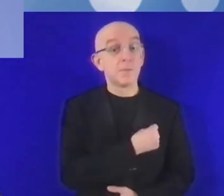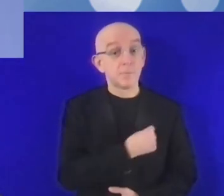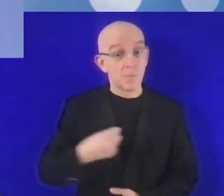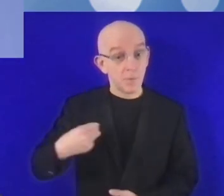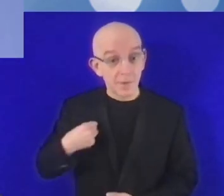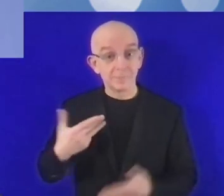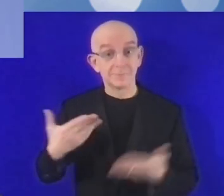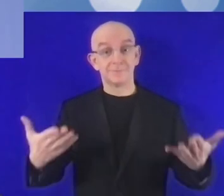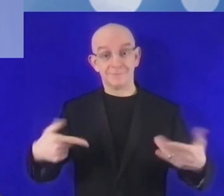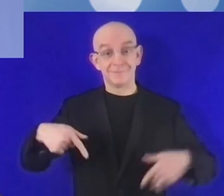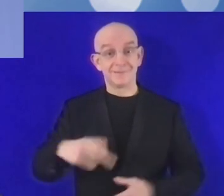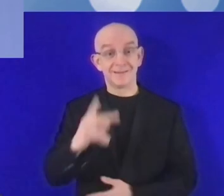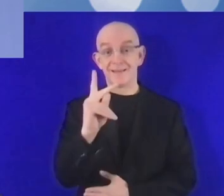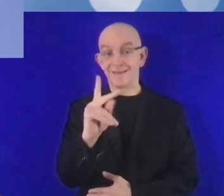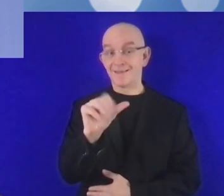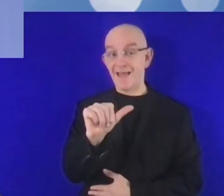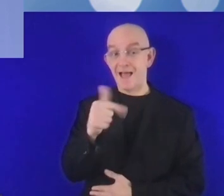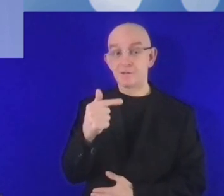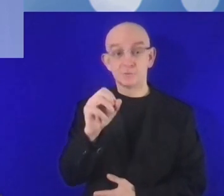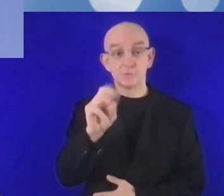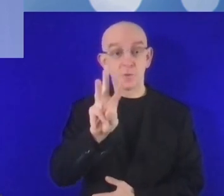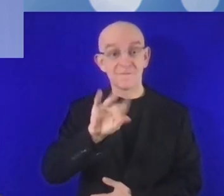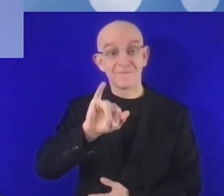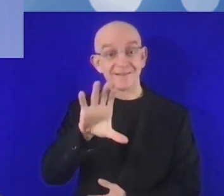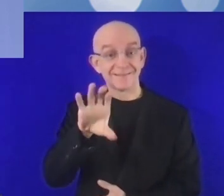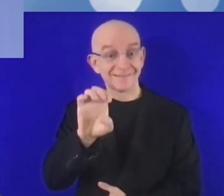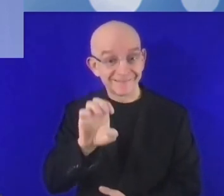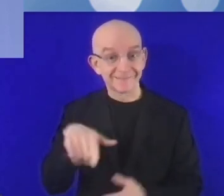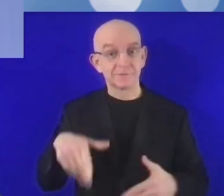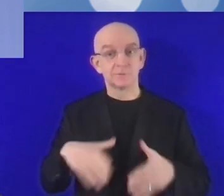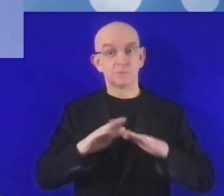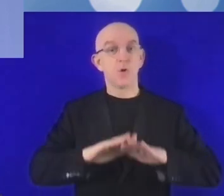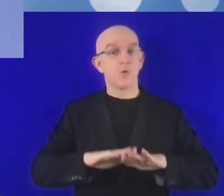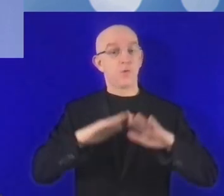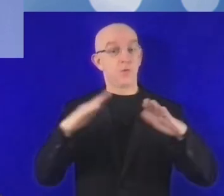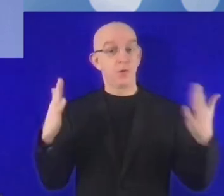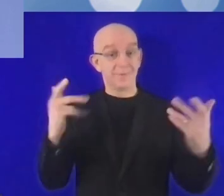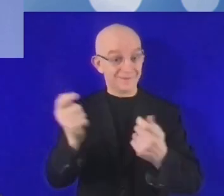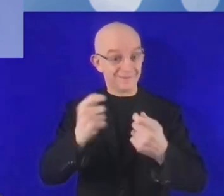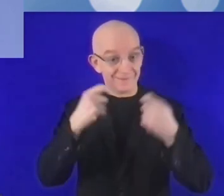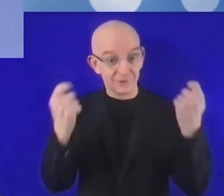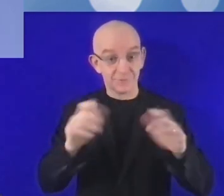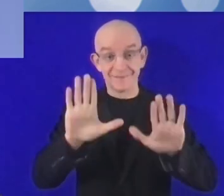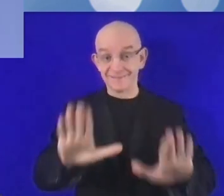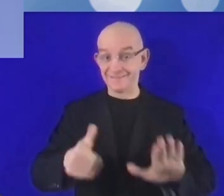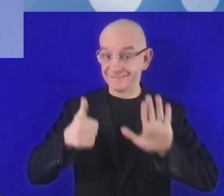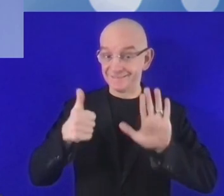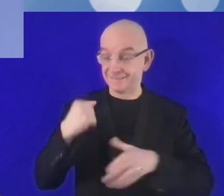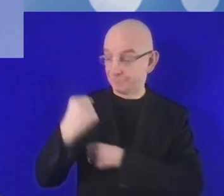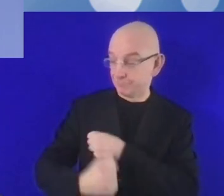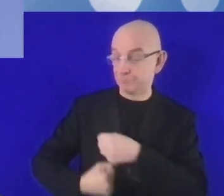兹，欢迎到我们 IGF 的开幕式。我们今天是16届